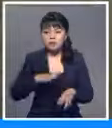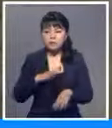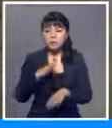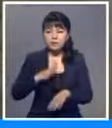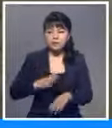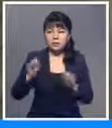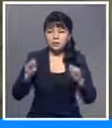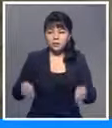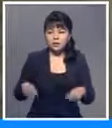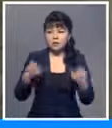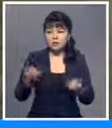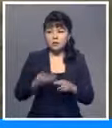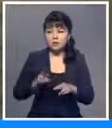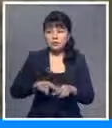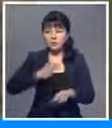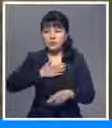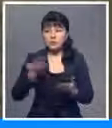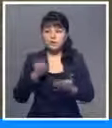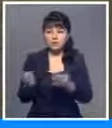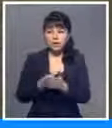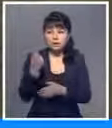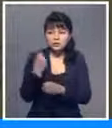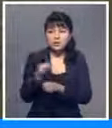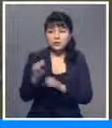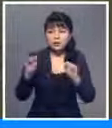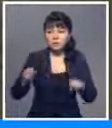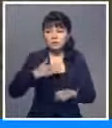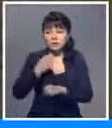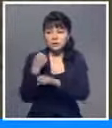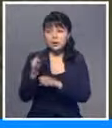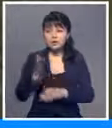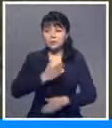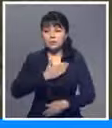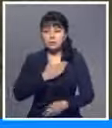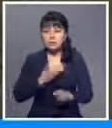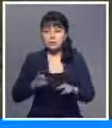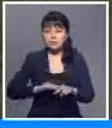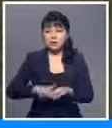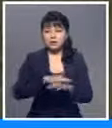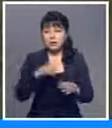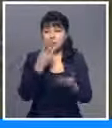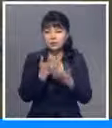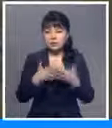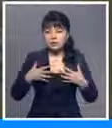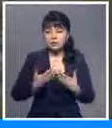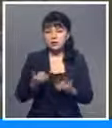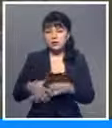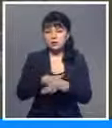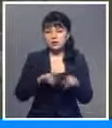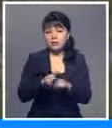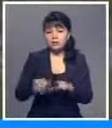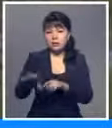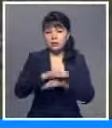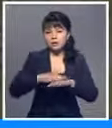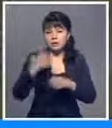тура келеді. Біз қалай да жеңеміз. Жеңіс біздікі. Халықтың басына түскен бұл жағдай